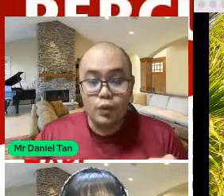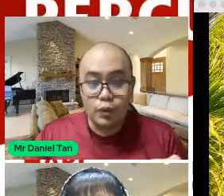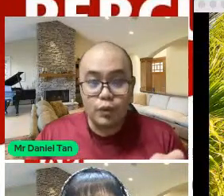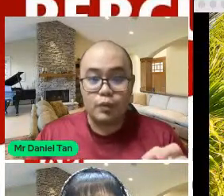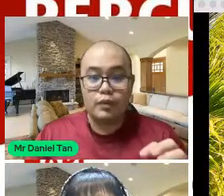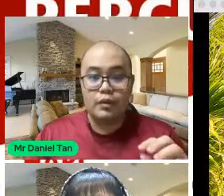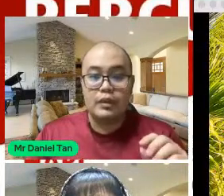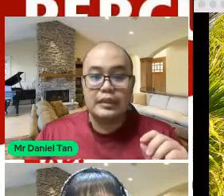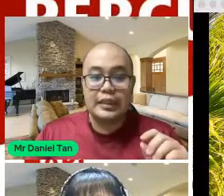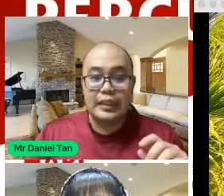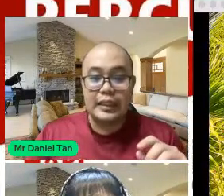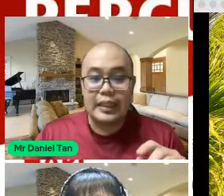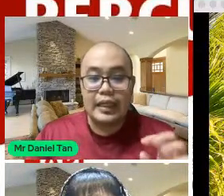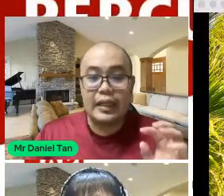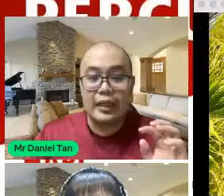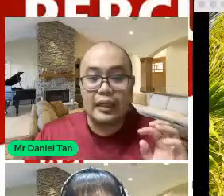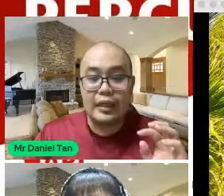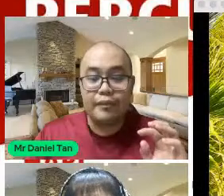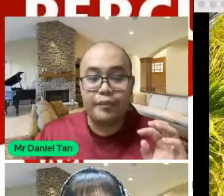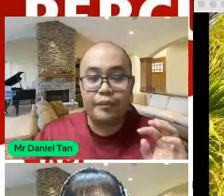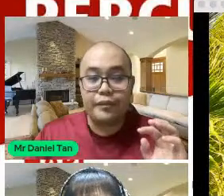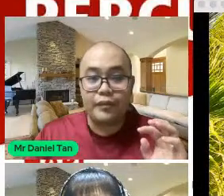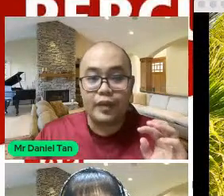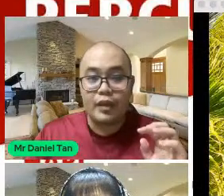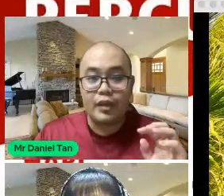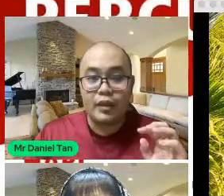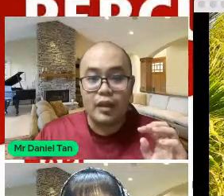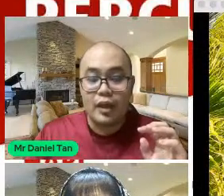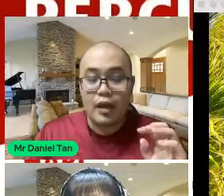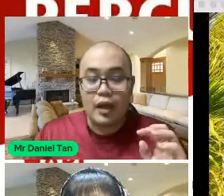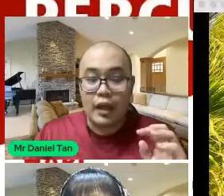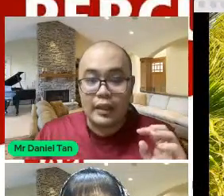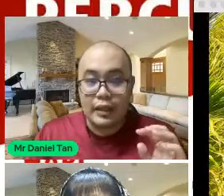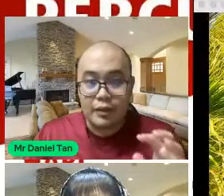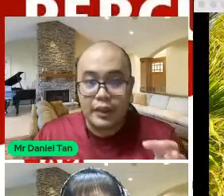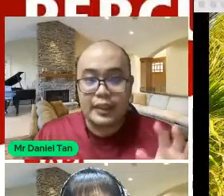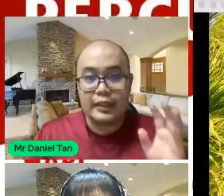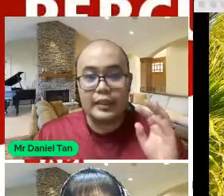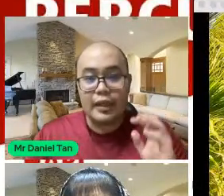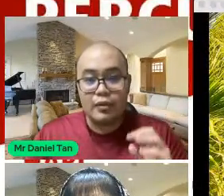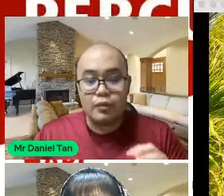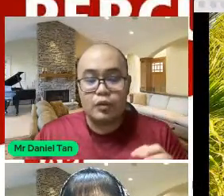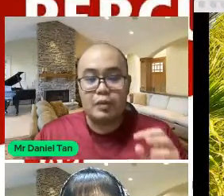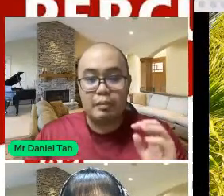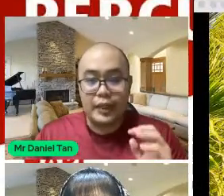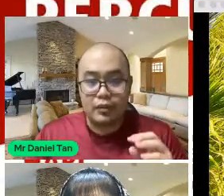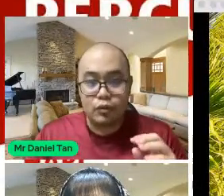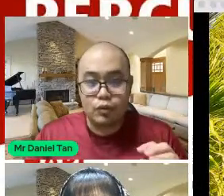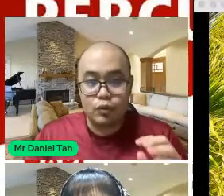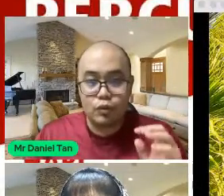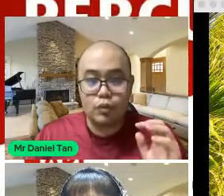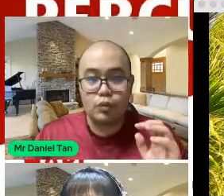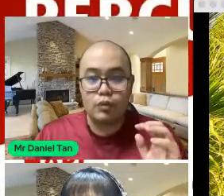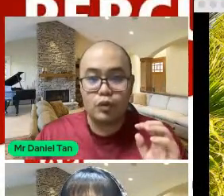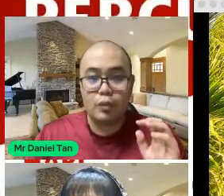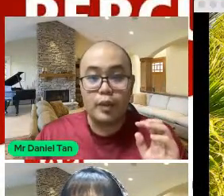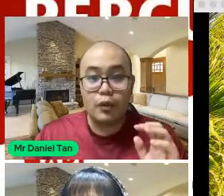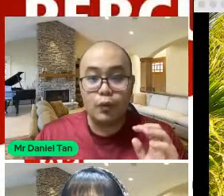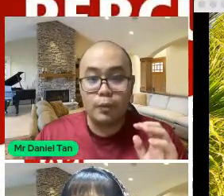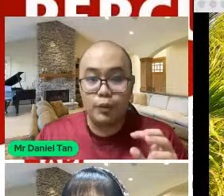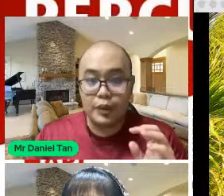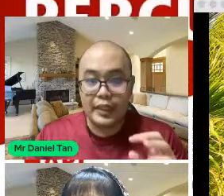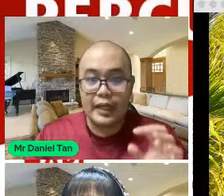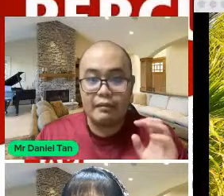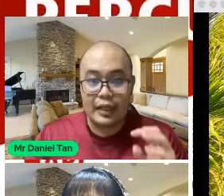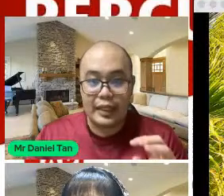menunggu sehingga Subhanallah Ada orang datang untuk membantu untuk